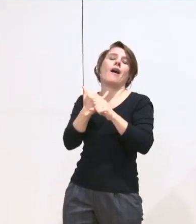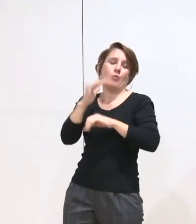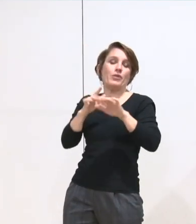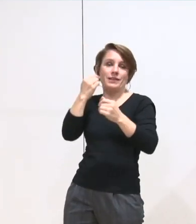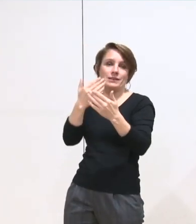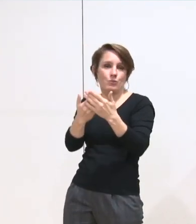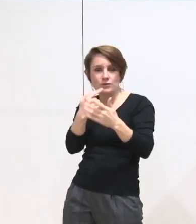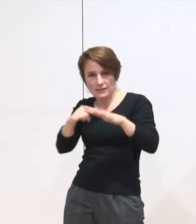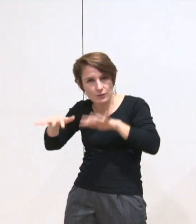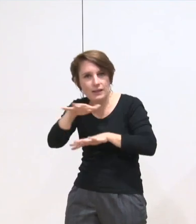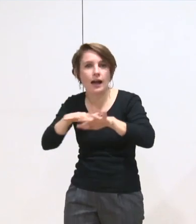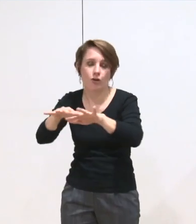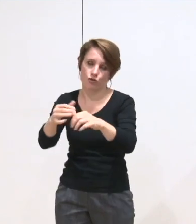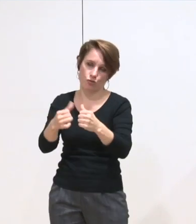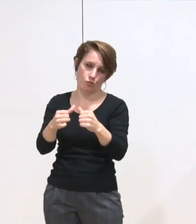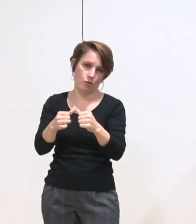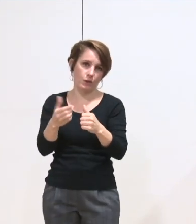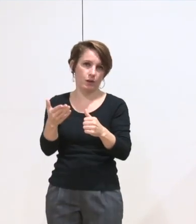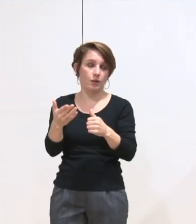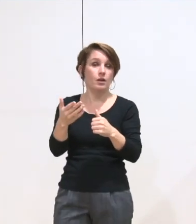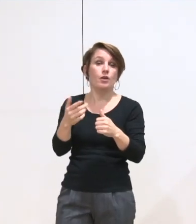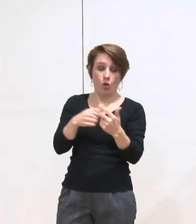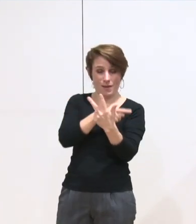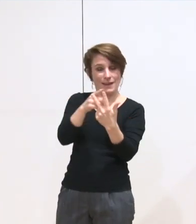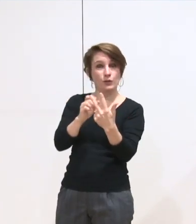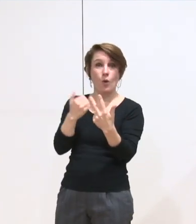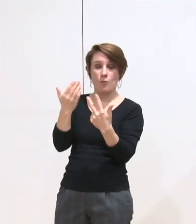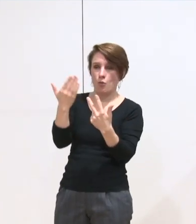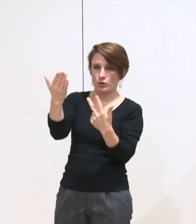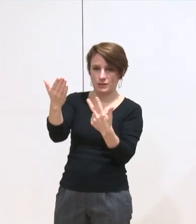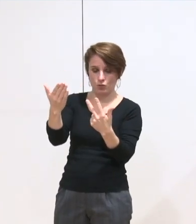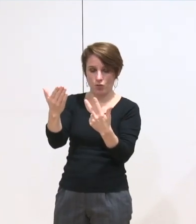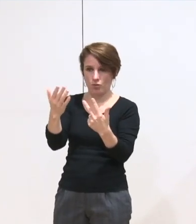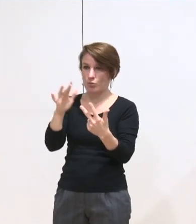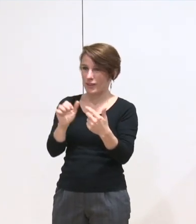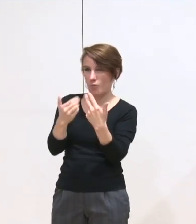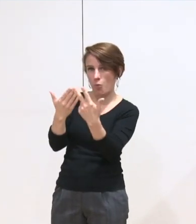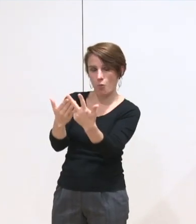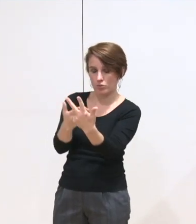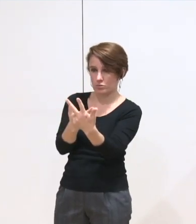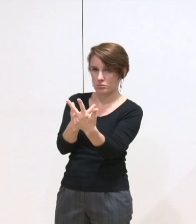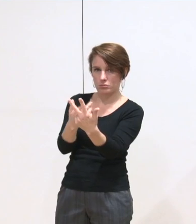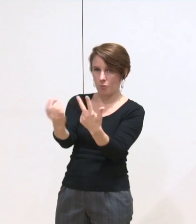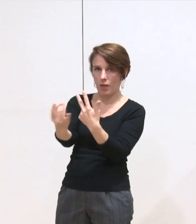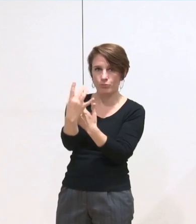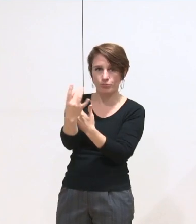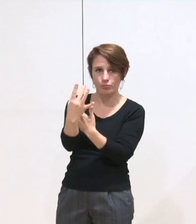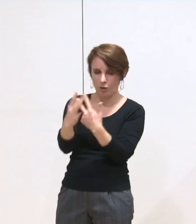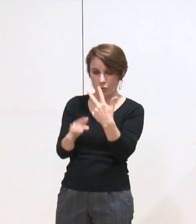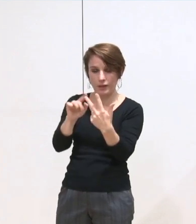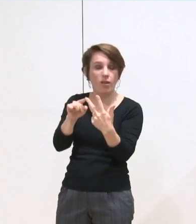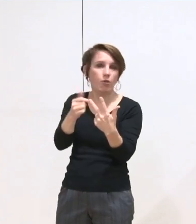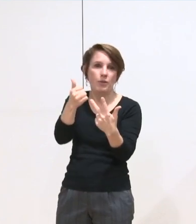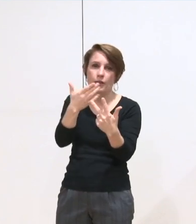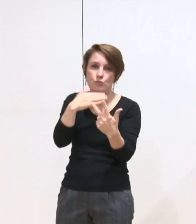faire, pourquoi pas d'annuler dans les trois propositions une proposition qui aurait été faite et qui ne serait pas tout à fait pertinente,